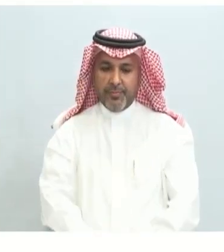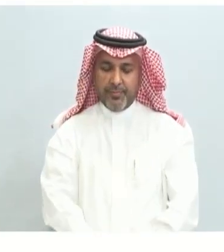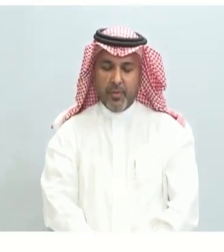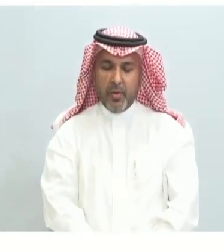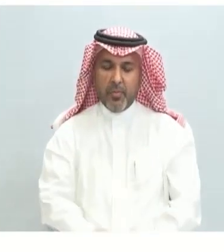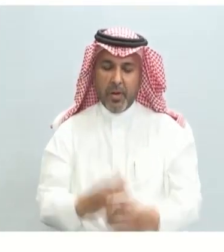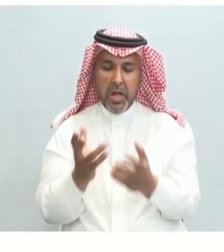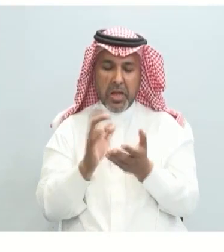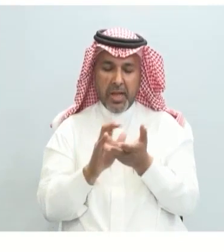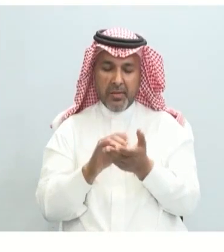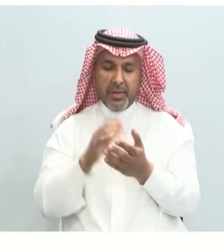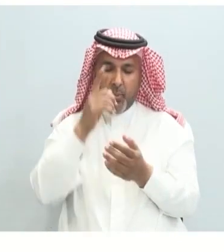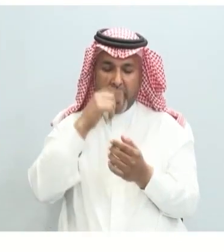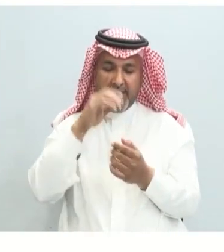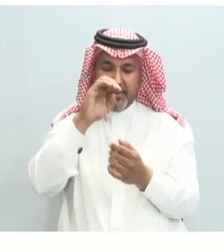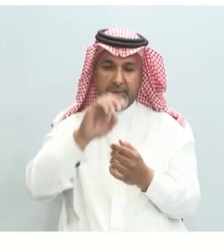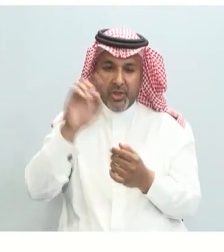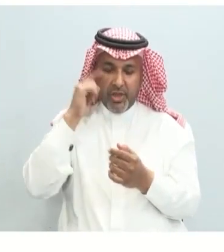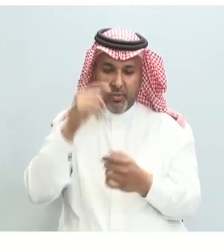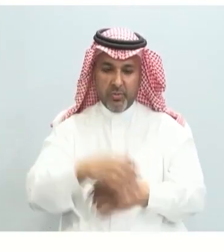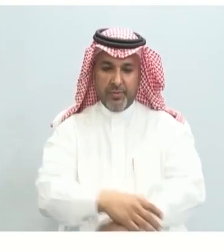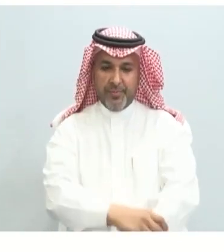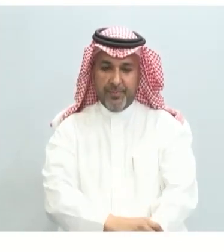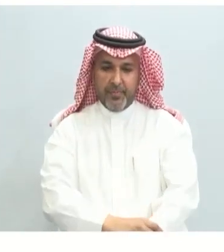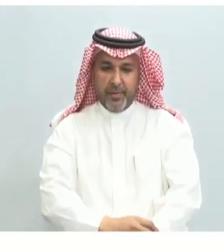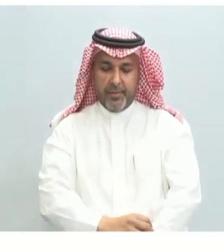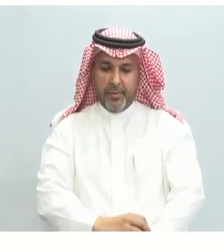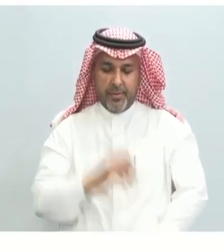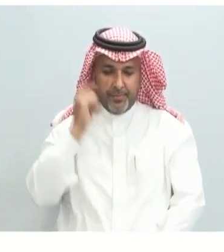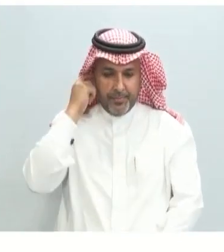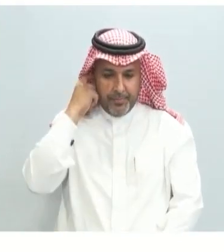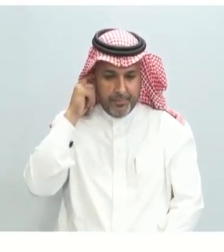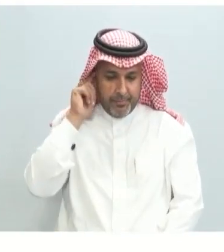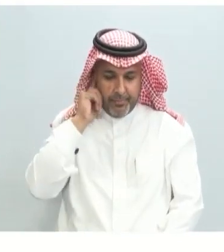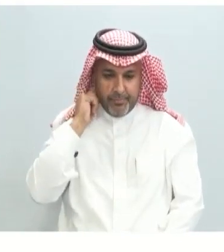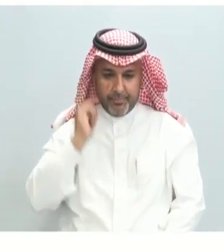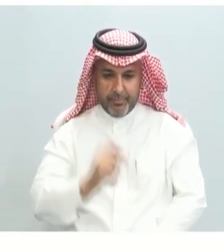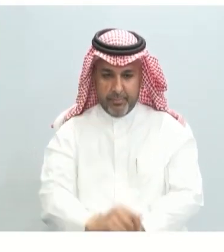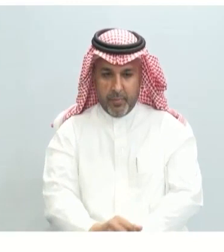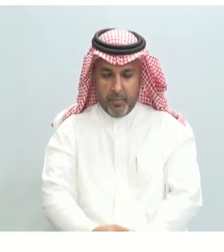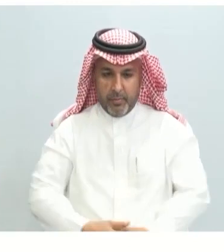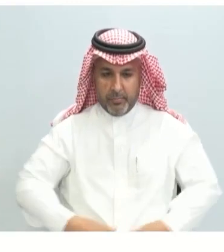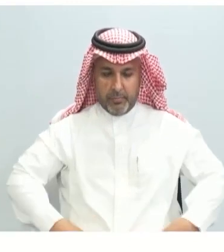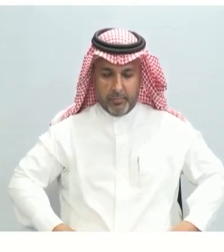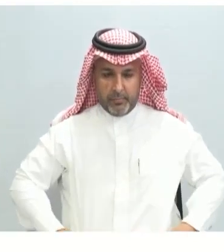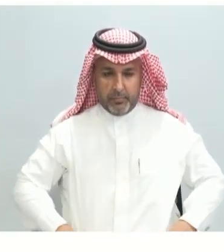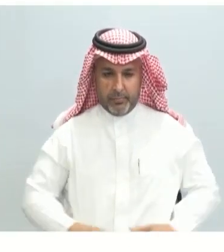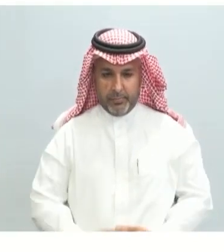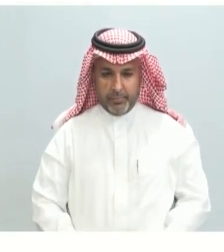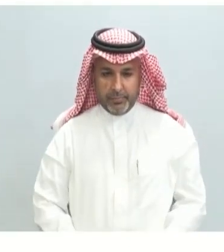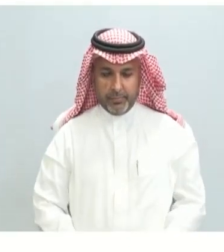16 تربيع زائدا 9 تربيع ناقص 2 في